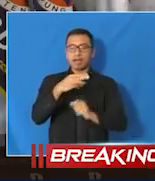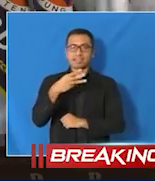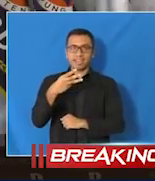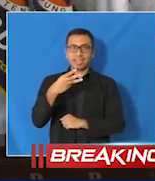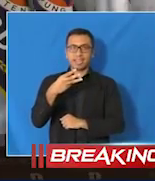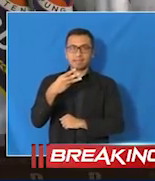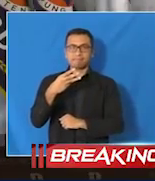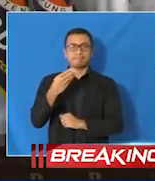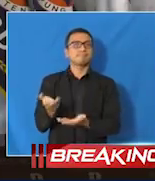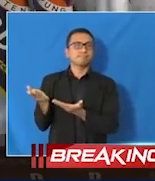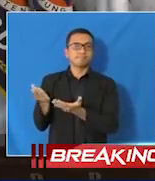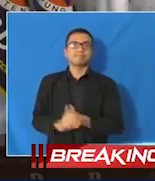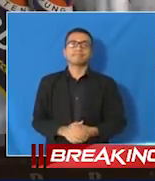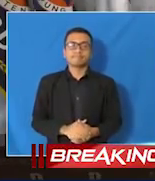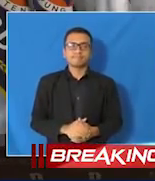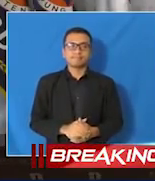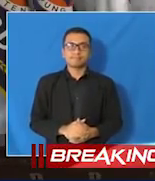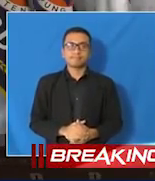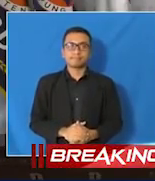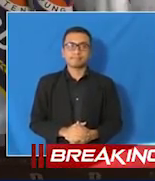kami persilahkan Madrid